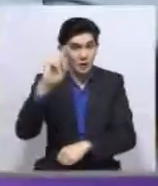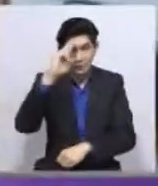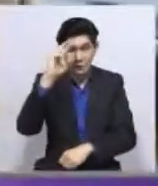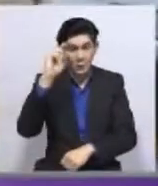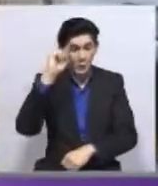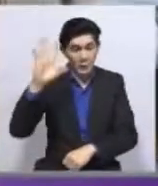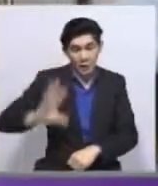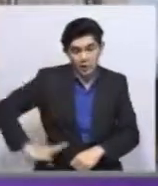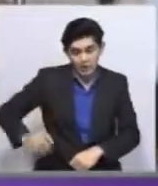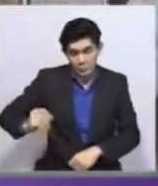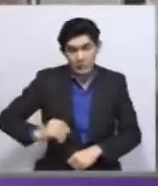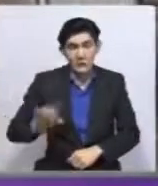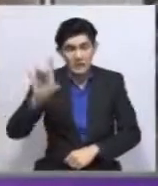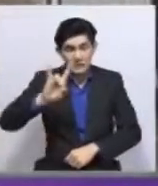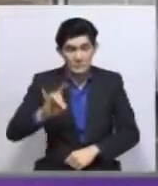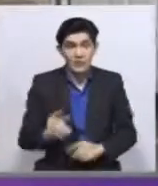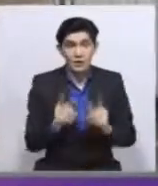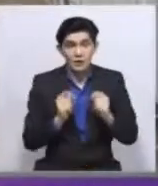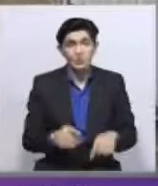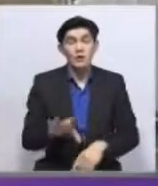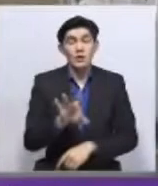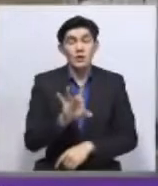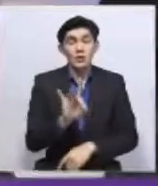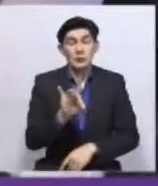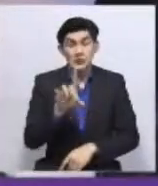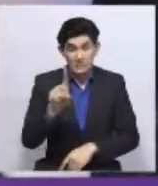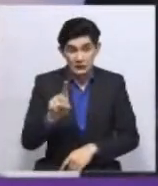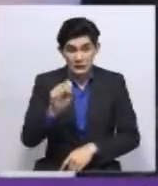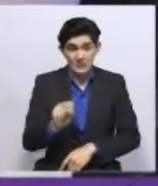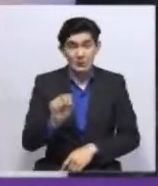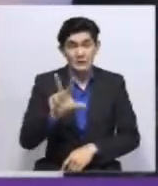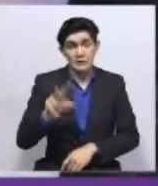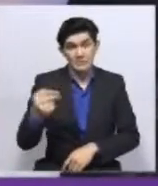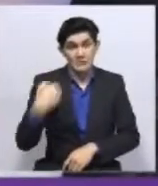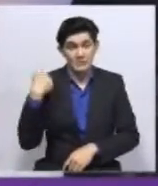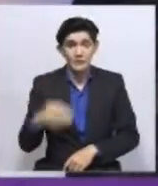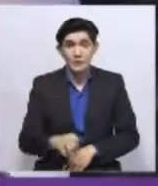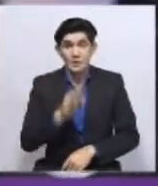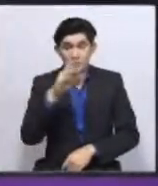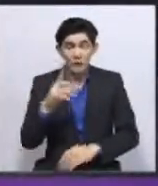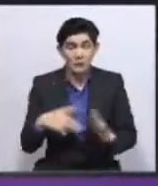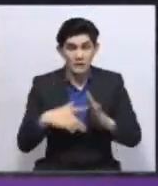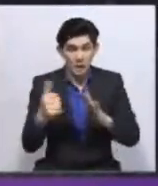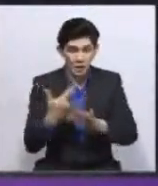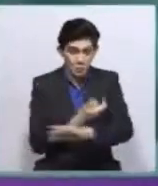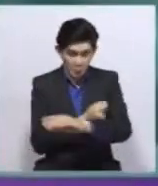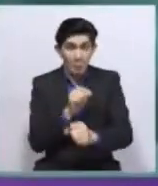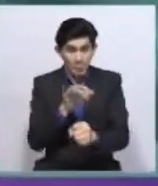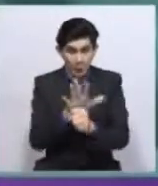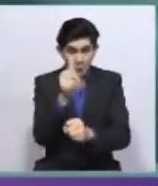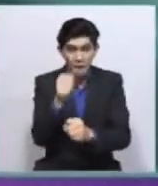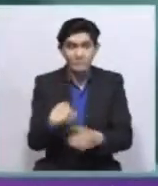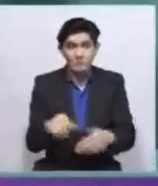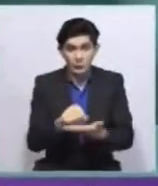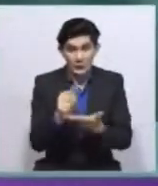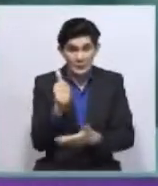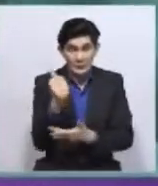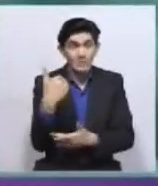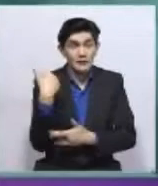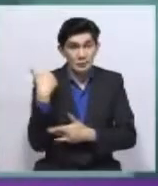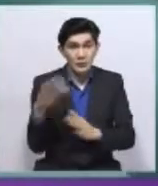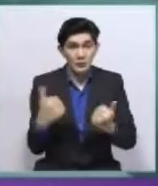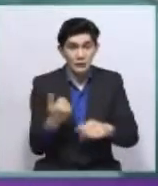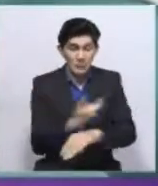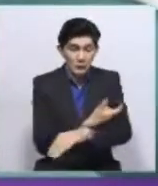าในสัตว์เลี้ยงไปแล้วกว่า 130,000 ตัวพร้อมกับยืนยันว่ามีวัคซีนเพียงพอต่อการให้บริการ